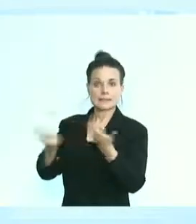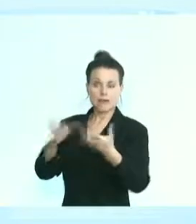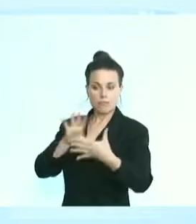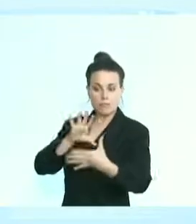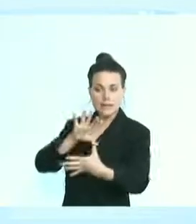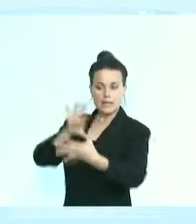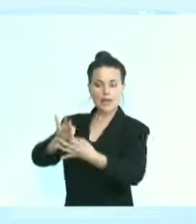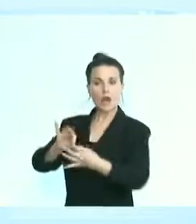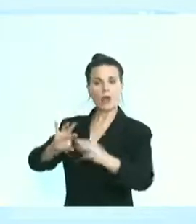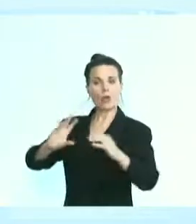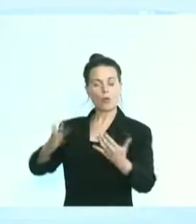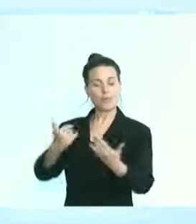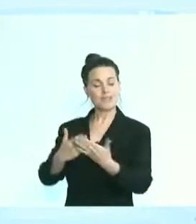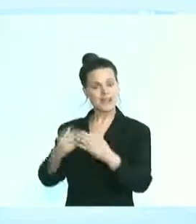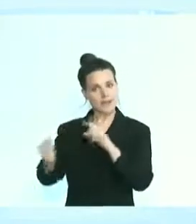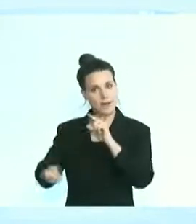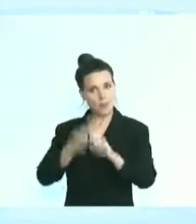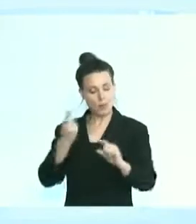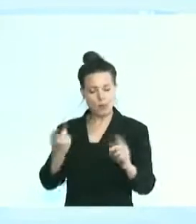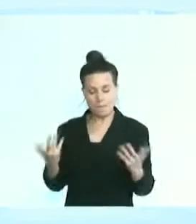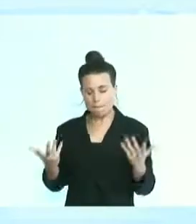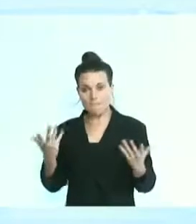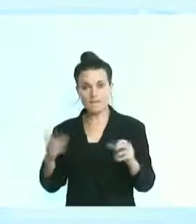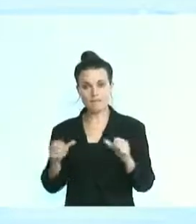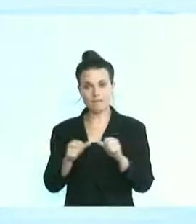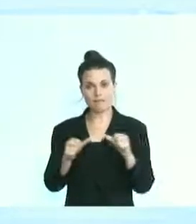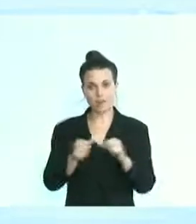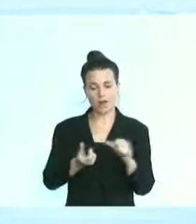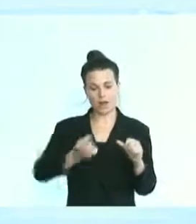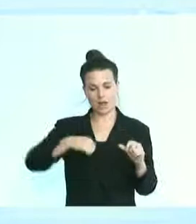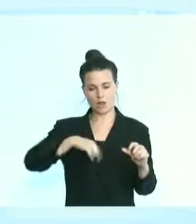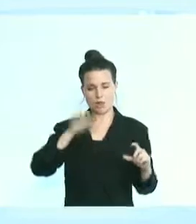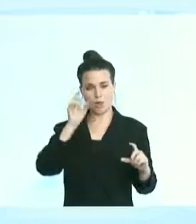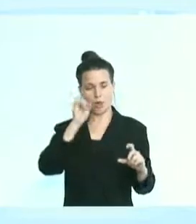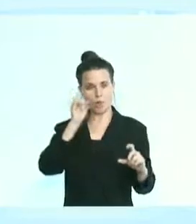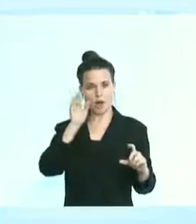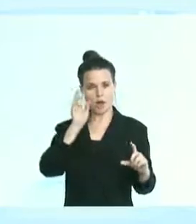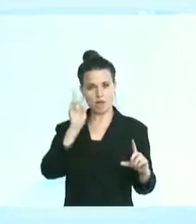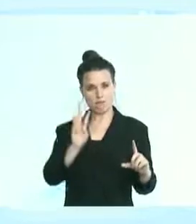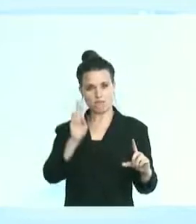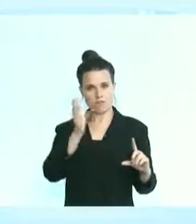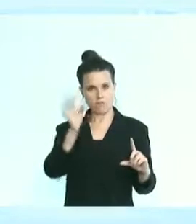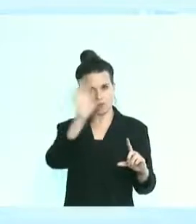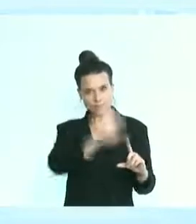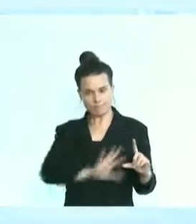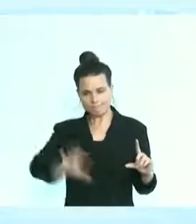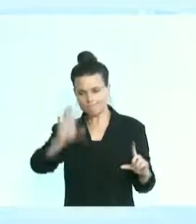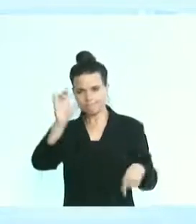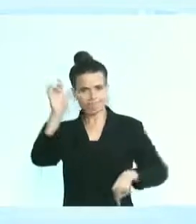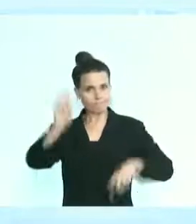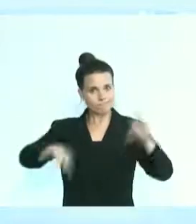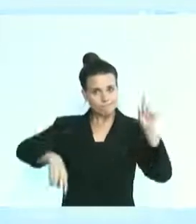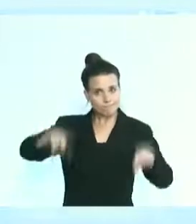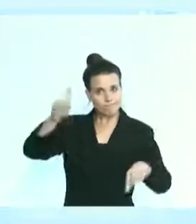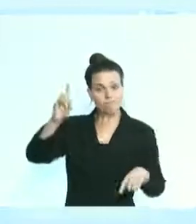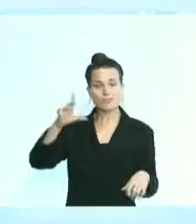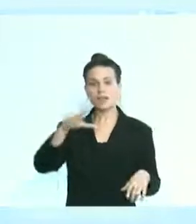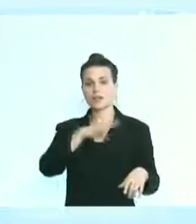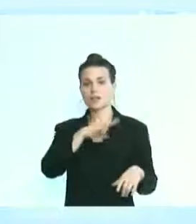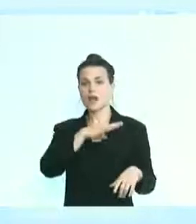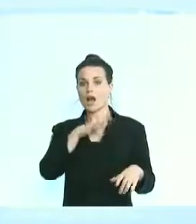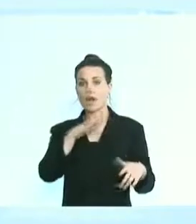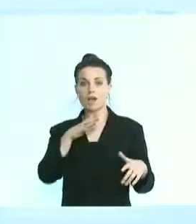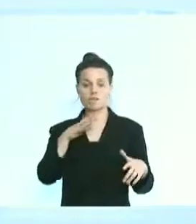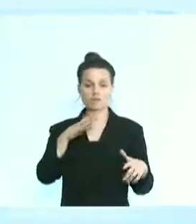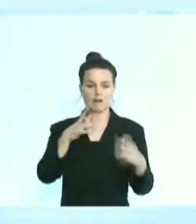Et en fait, on se rend compte que notre territoire n'est pas un territoire homogène. Hein. Il y a des collectivités urbaines, d'autres qui sont